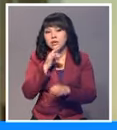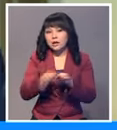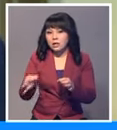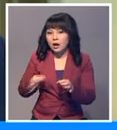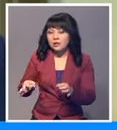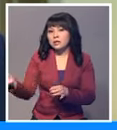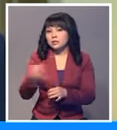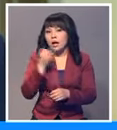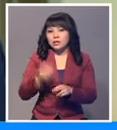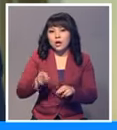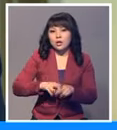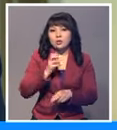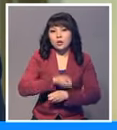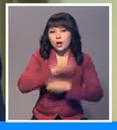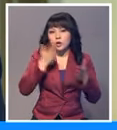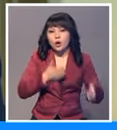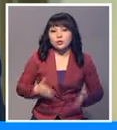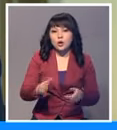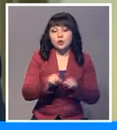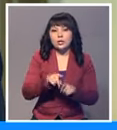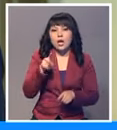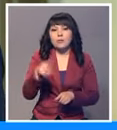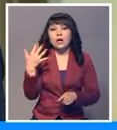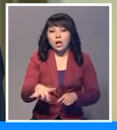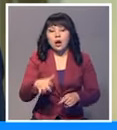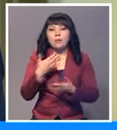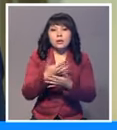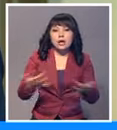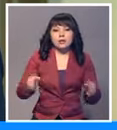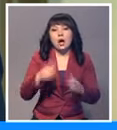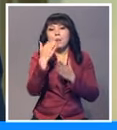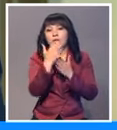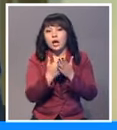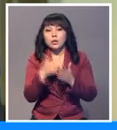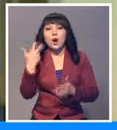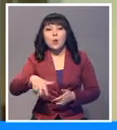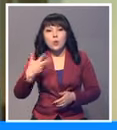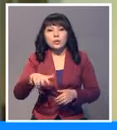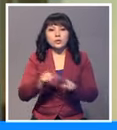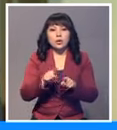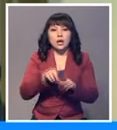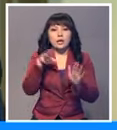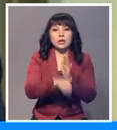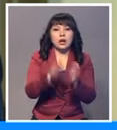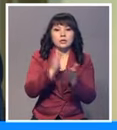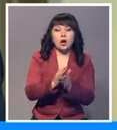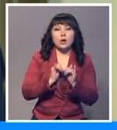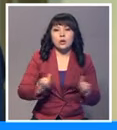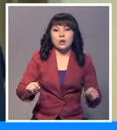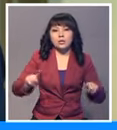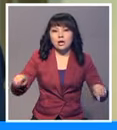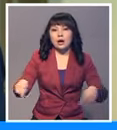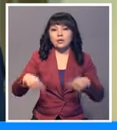жол бағдарламасын, еліміздің 2050 жылға дейінгі барлық бағдарламасын, 30 өскендеген өскен елдің арасына